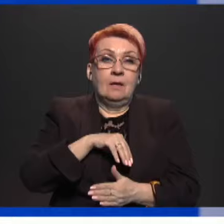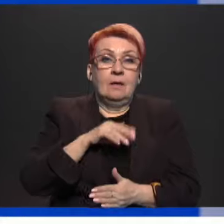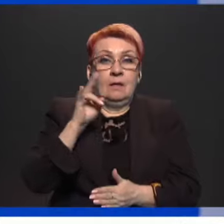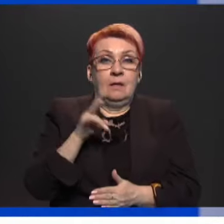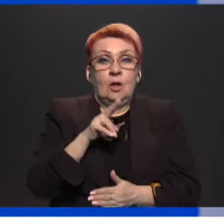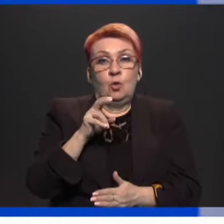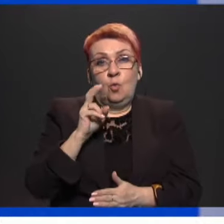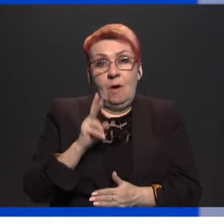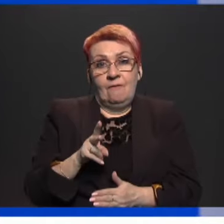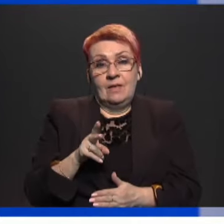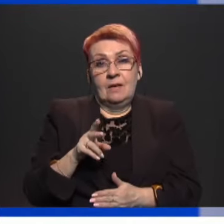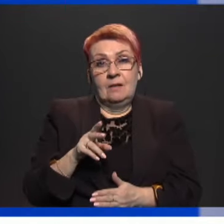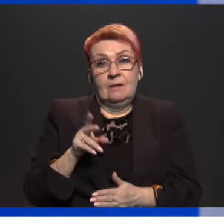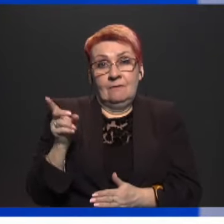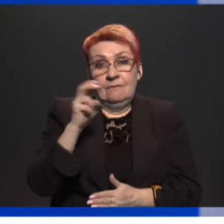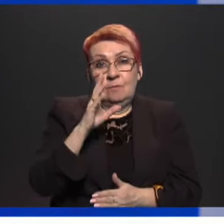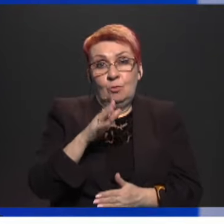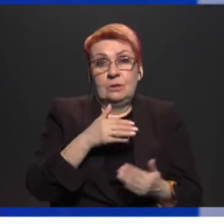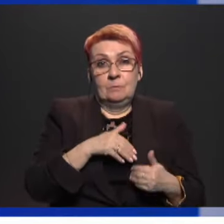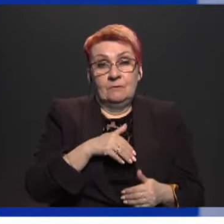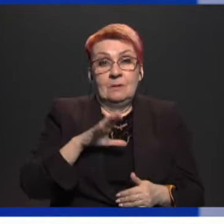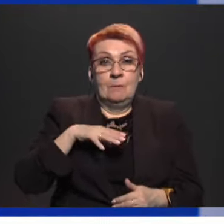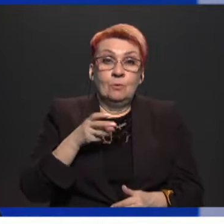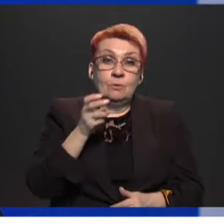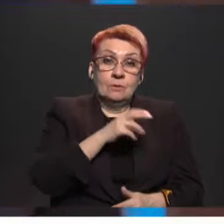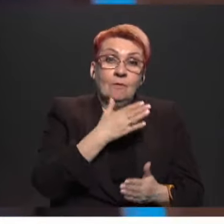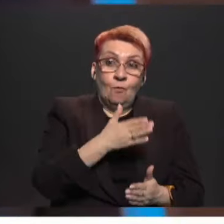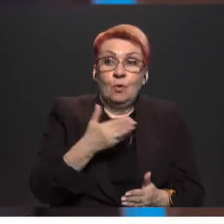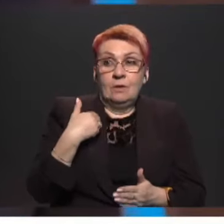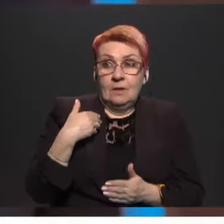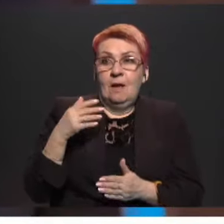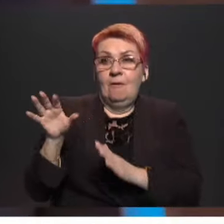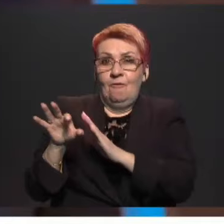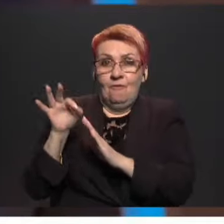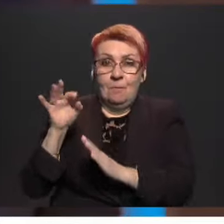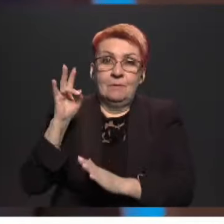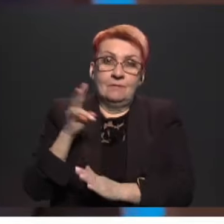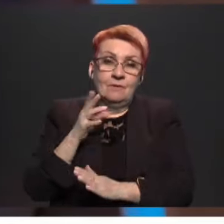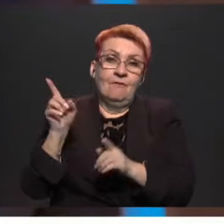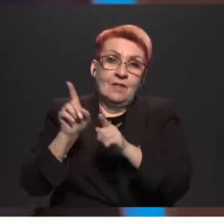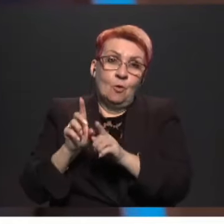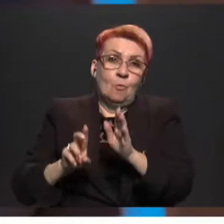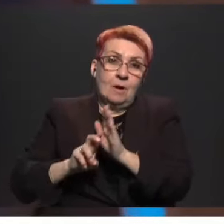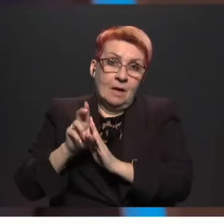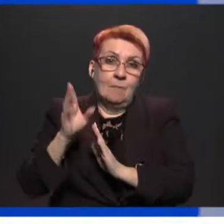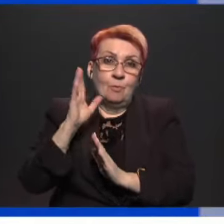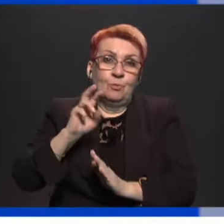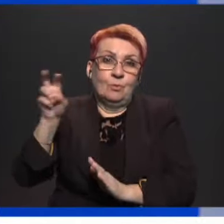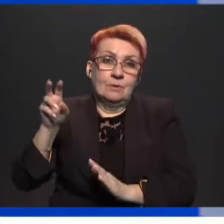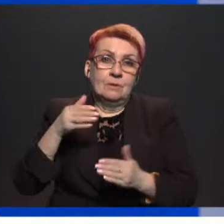вы будете исповедоваться. После этого прийти к батюшке и сказать: «Батюшка, вот я выбрал такой-то священник в таком-то храме, хочу к нему